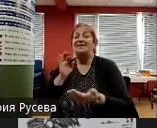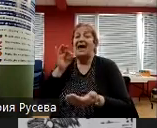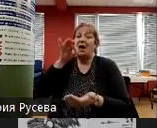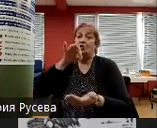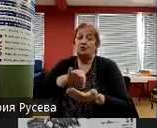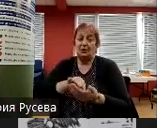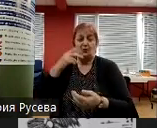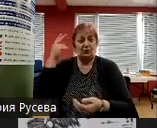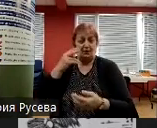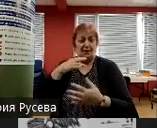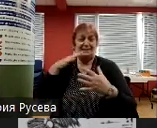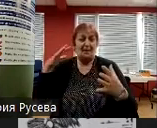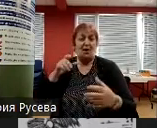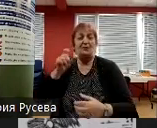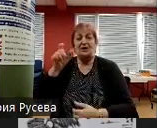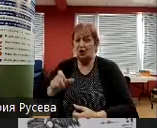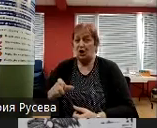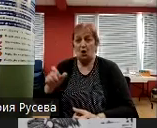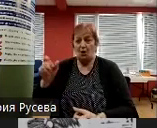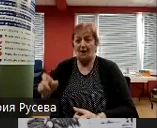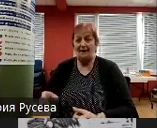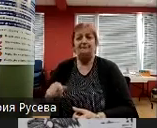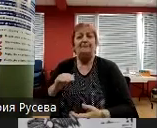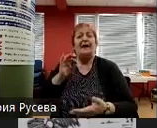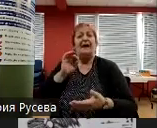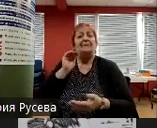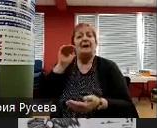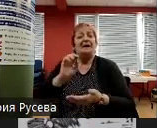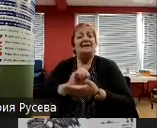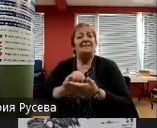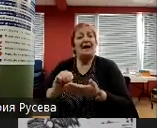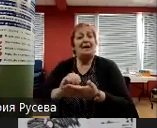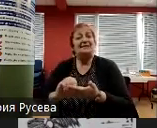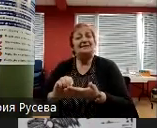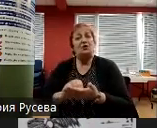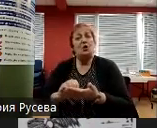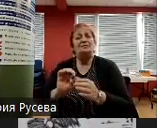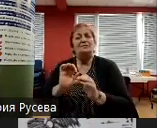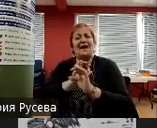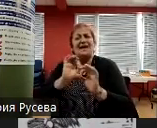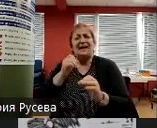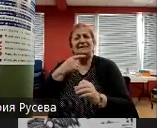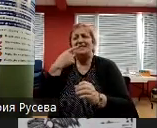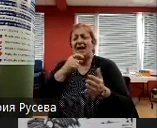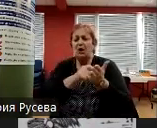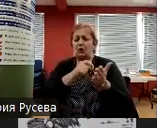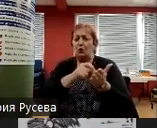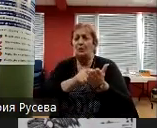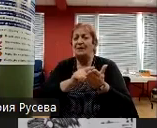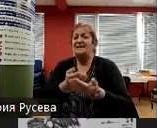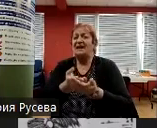и разбираемо за повече хора, да бъде написано на ясен език, да не се